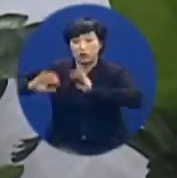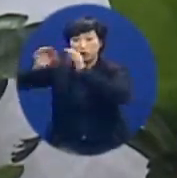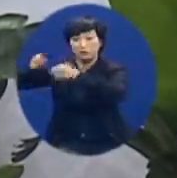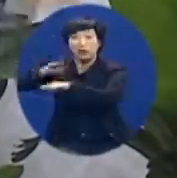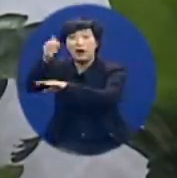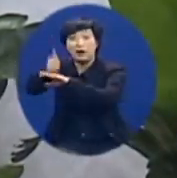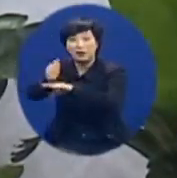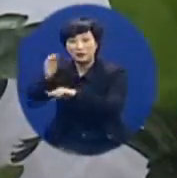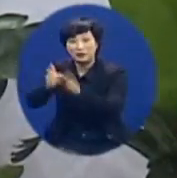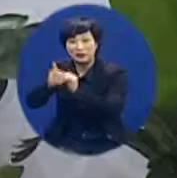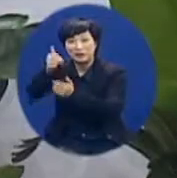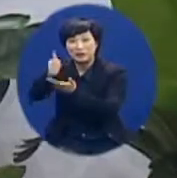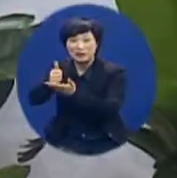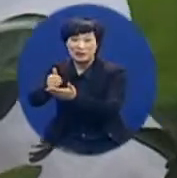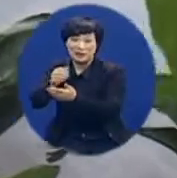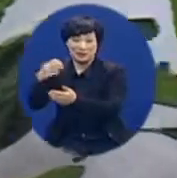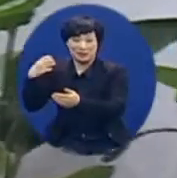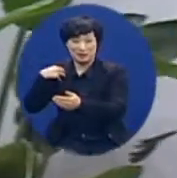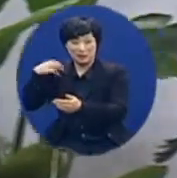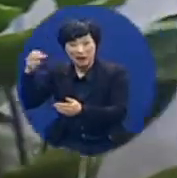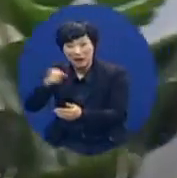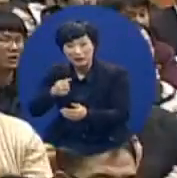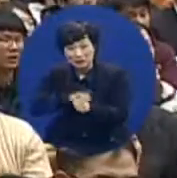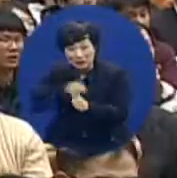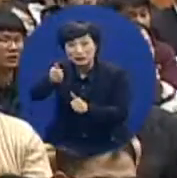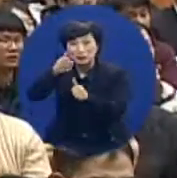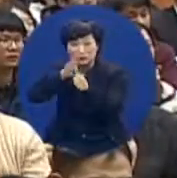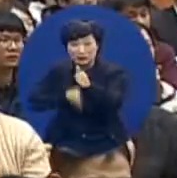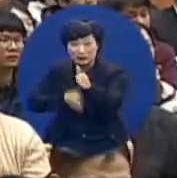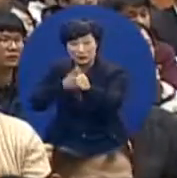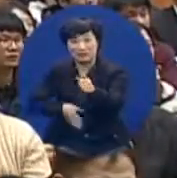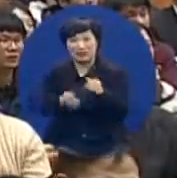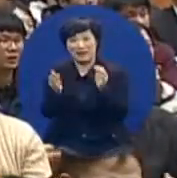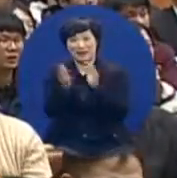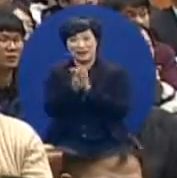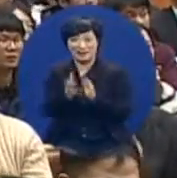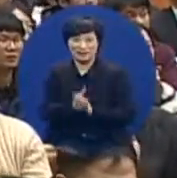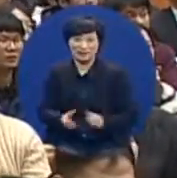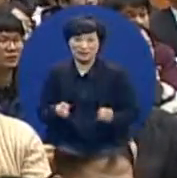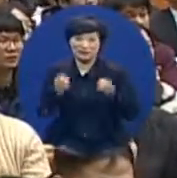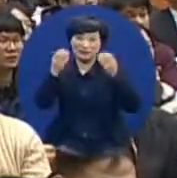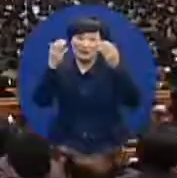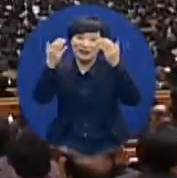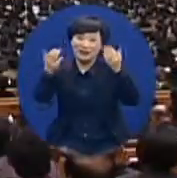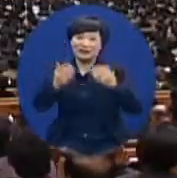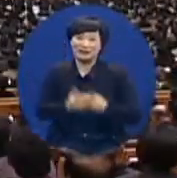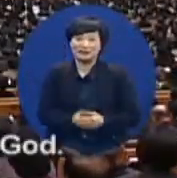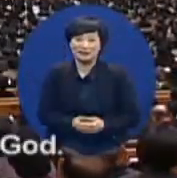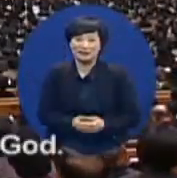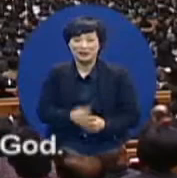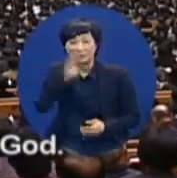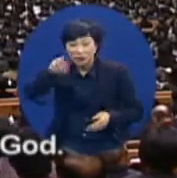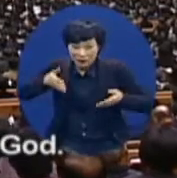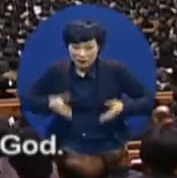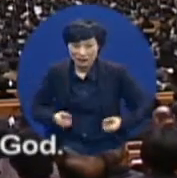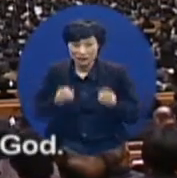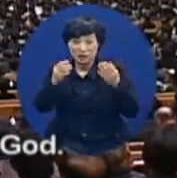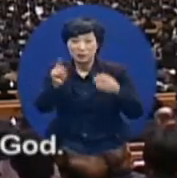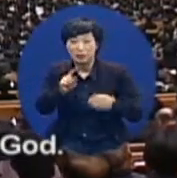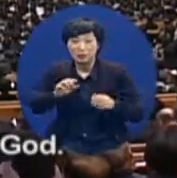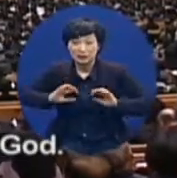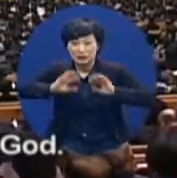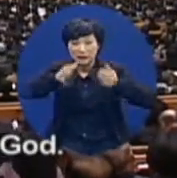임금이신 예수의 신분으로 이겨야 된다 아멘 할렐루야 아멘 성탄은이 세상을